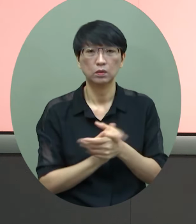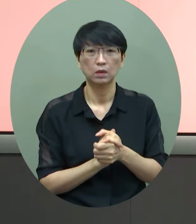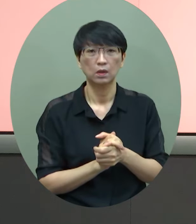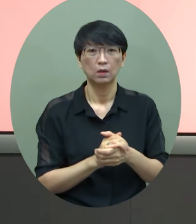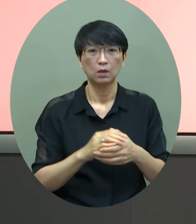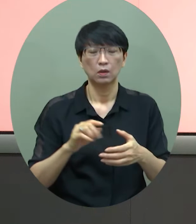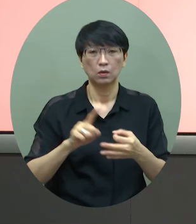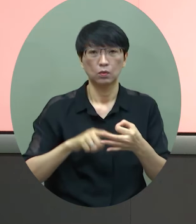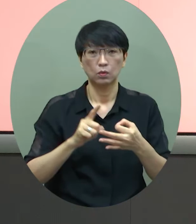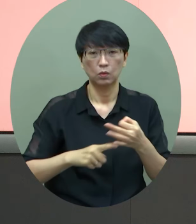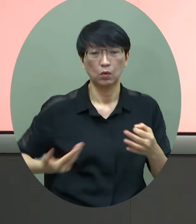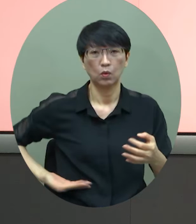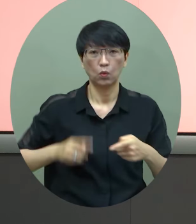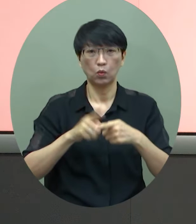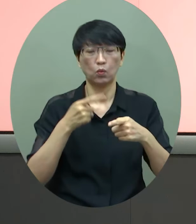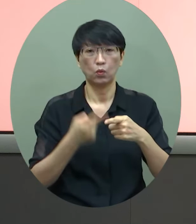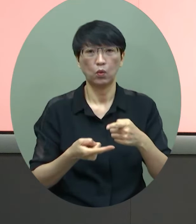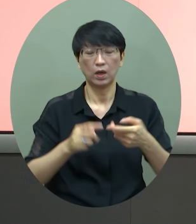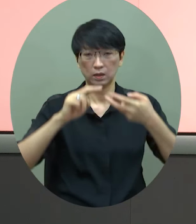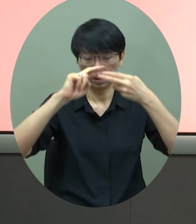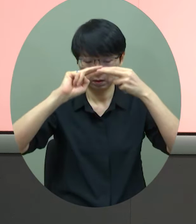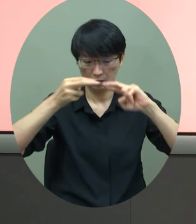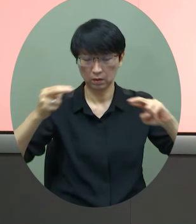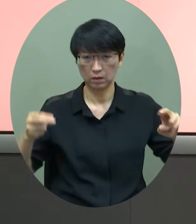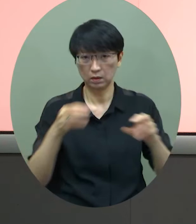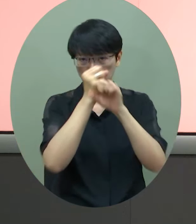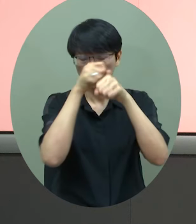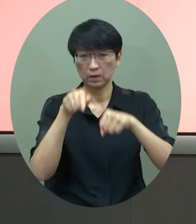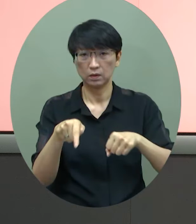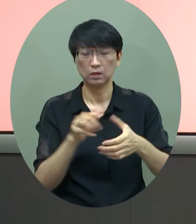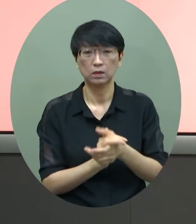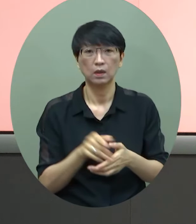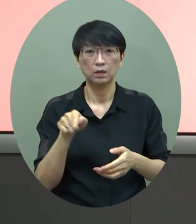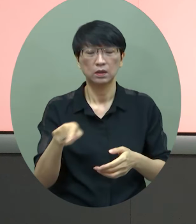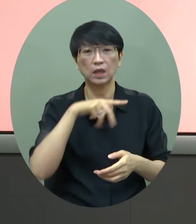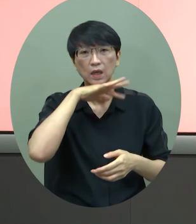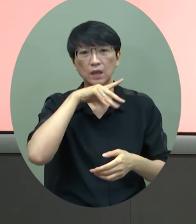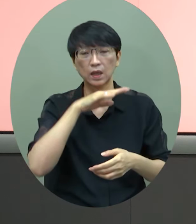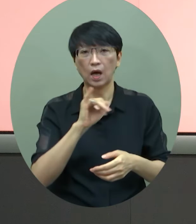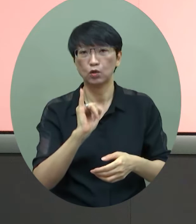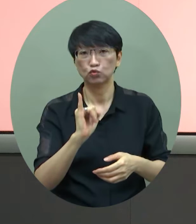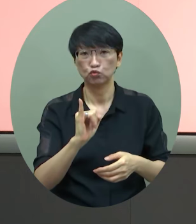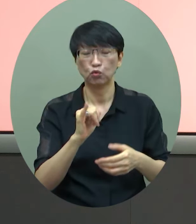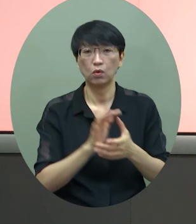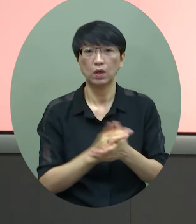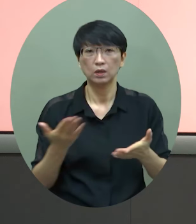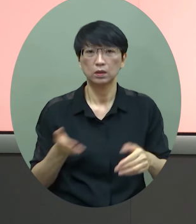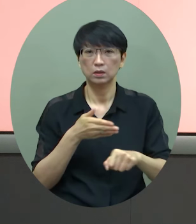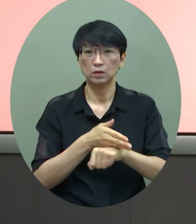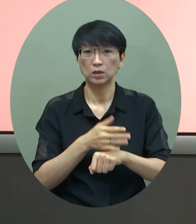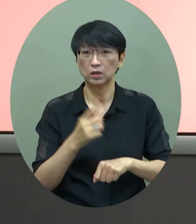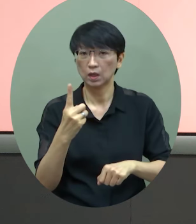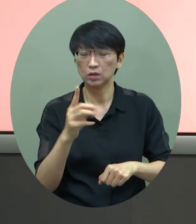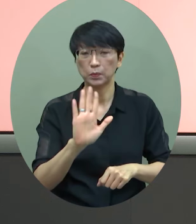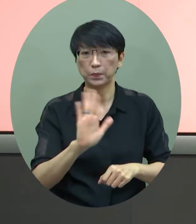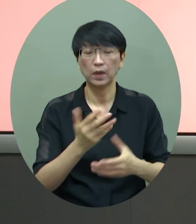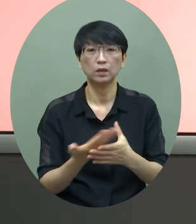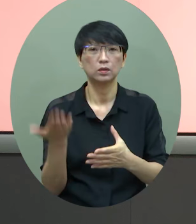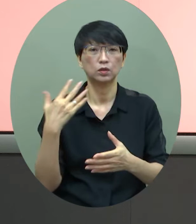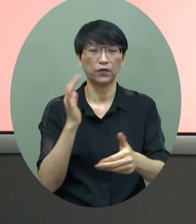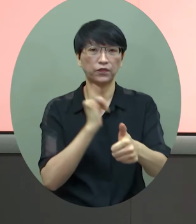基因早前有一批解陽性的樣本其實這次已經不是他們第一次出錯了其實接下來會有甚麼